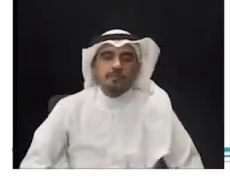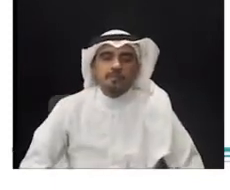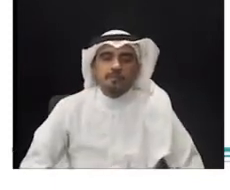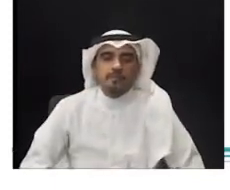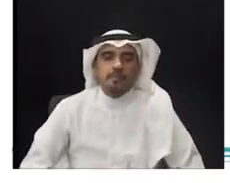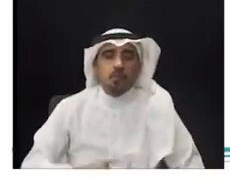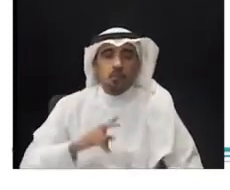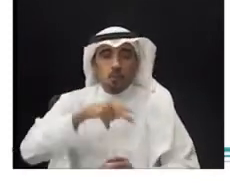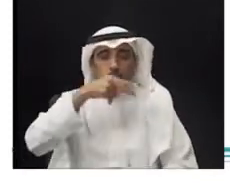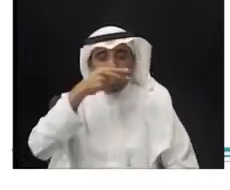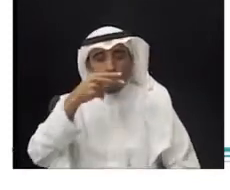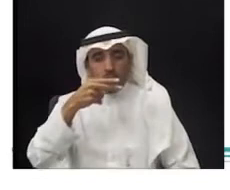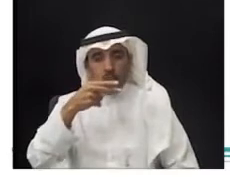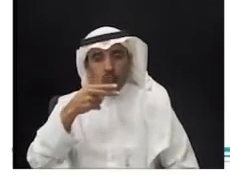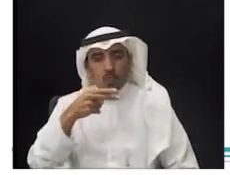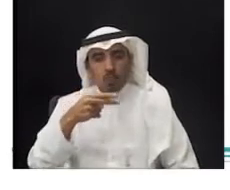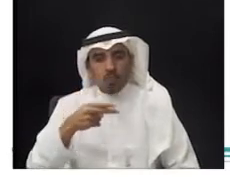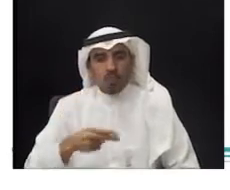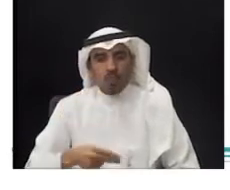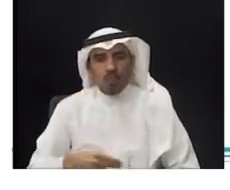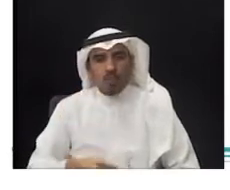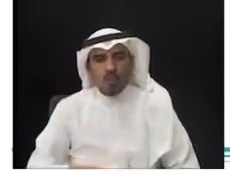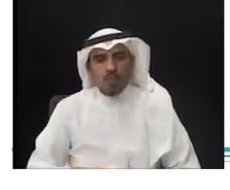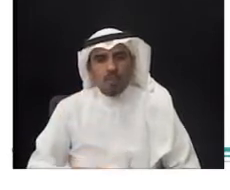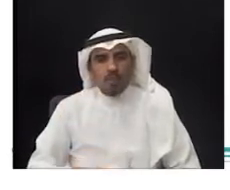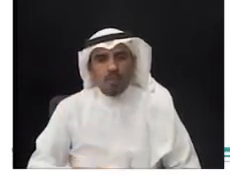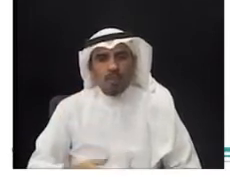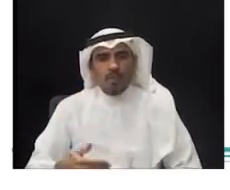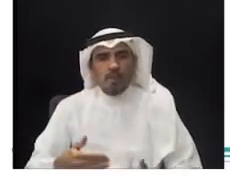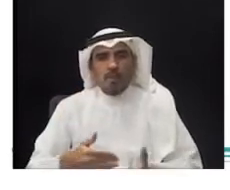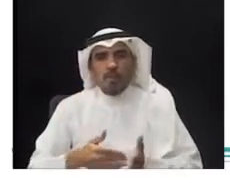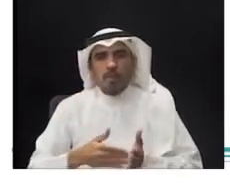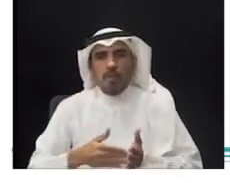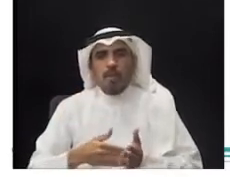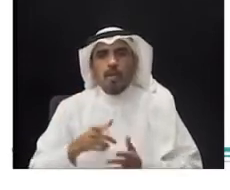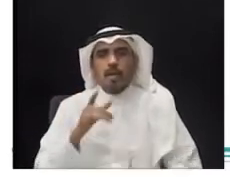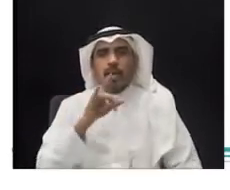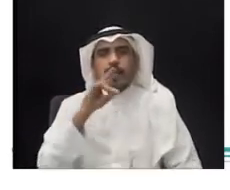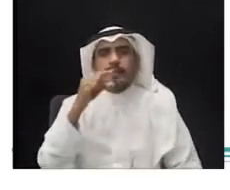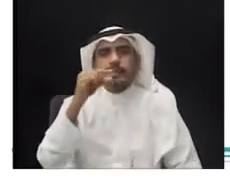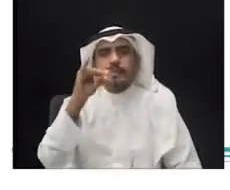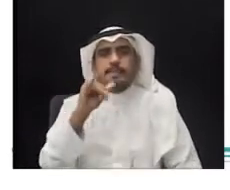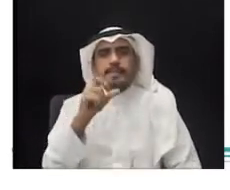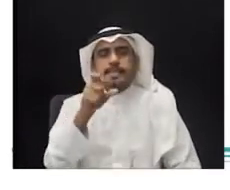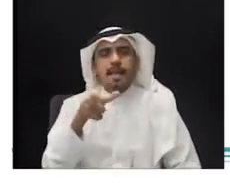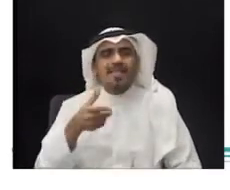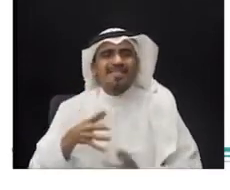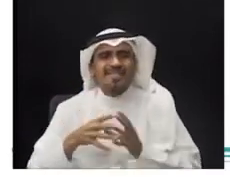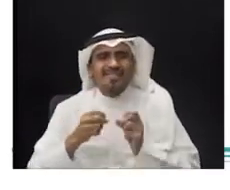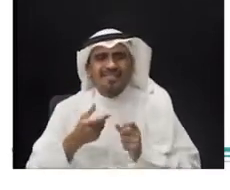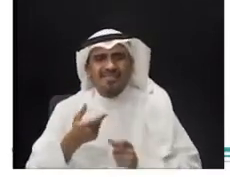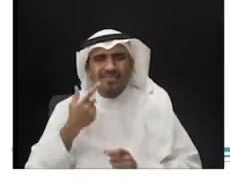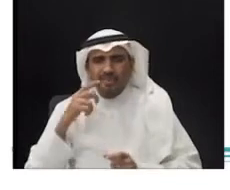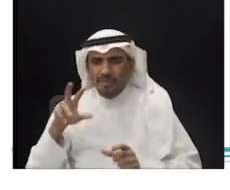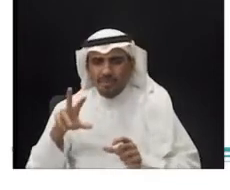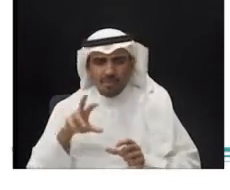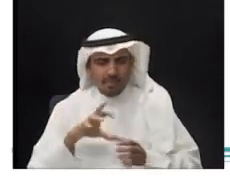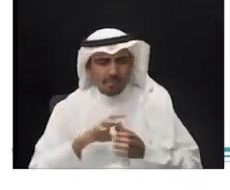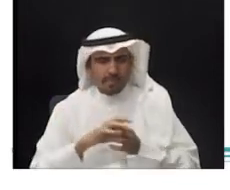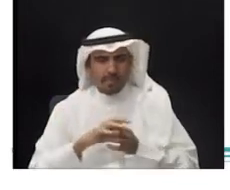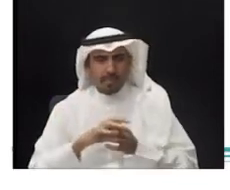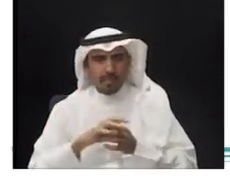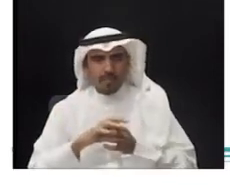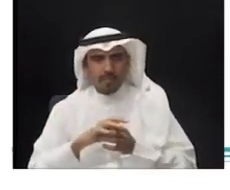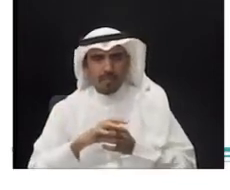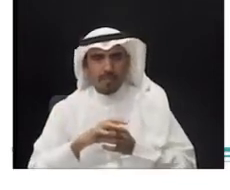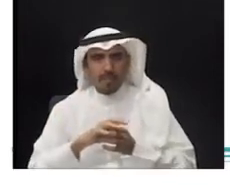مما يلي. السقوط إلى الأديم، الأديم ماذا تعني؟ أريدكم أن تعودوا إلى النص